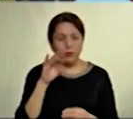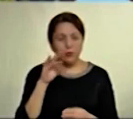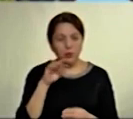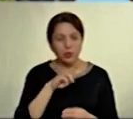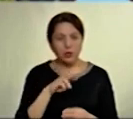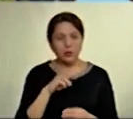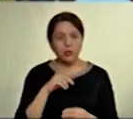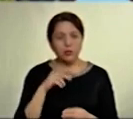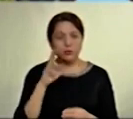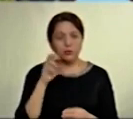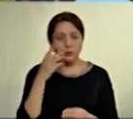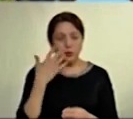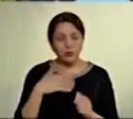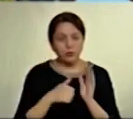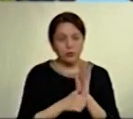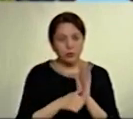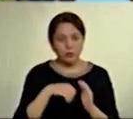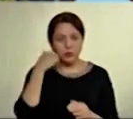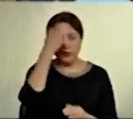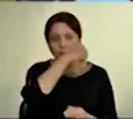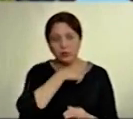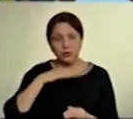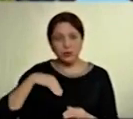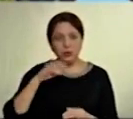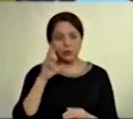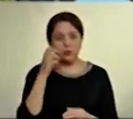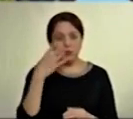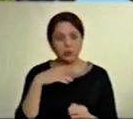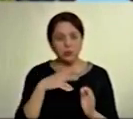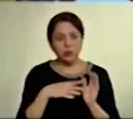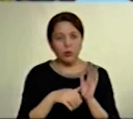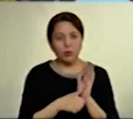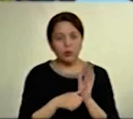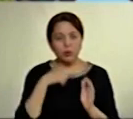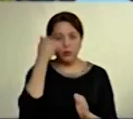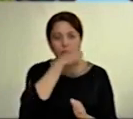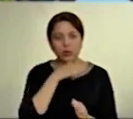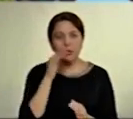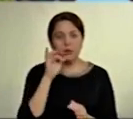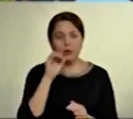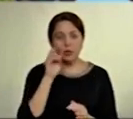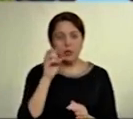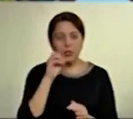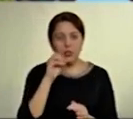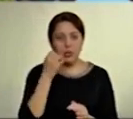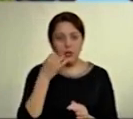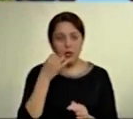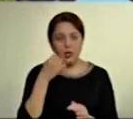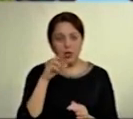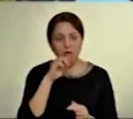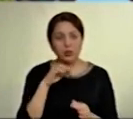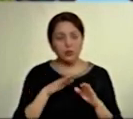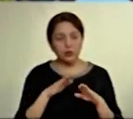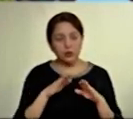356-yilda, miloddan avvalgi 346-yilda Frakiya hududlarini mana shunday bosqichma-bosqich bosib olishi,